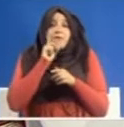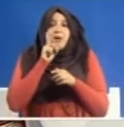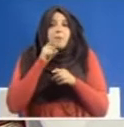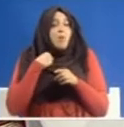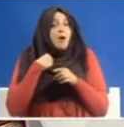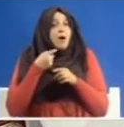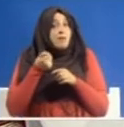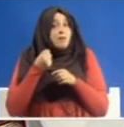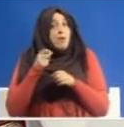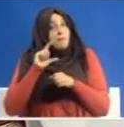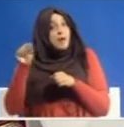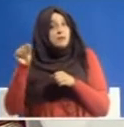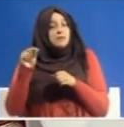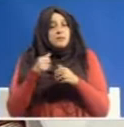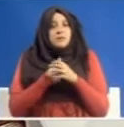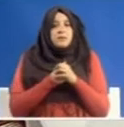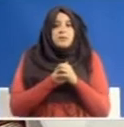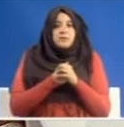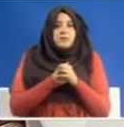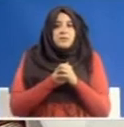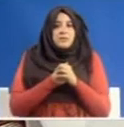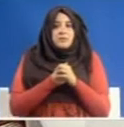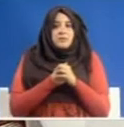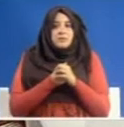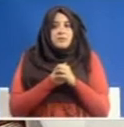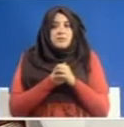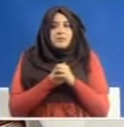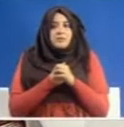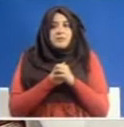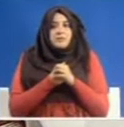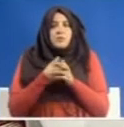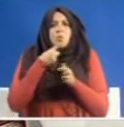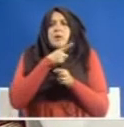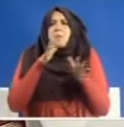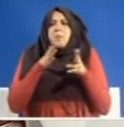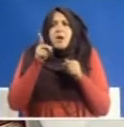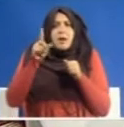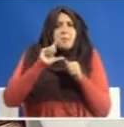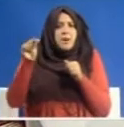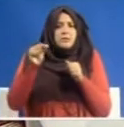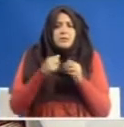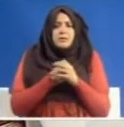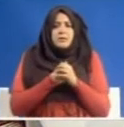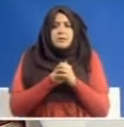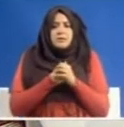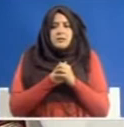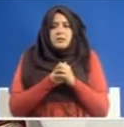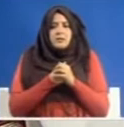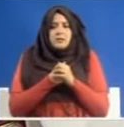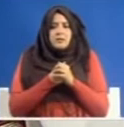سأذهب عندنا ذرية يصلي لولا خوفه هو قالها يعني صراحة قال